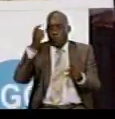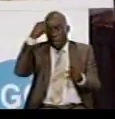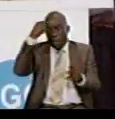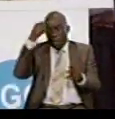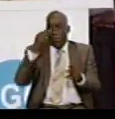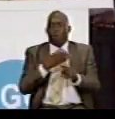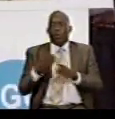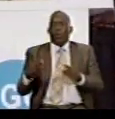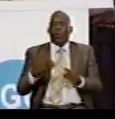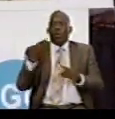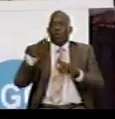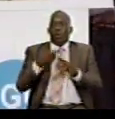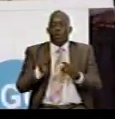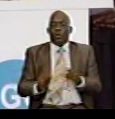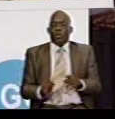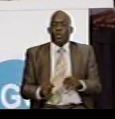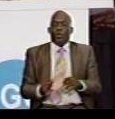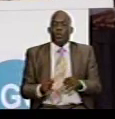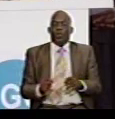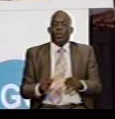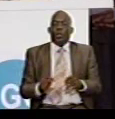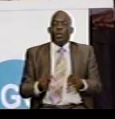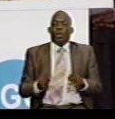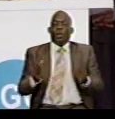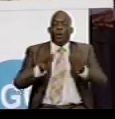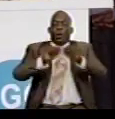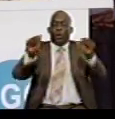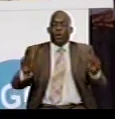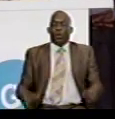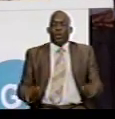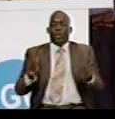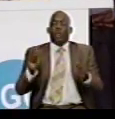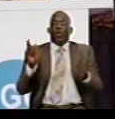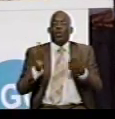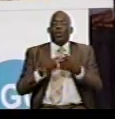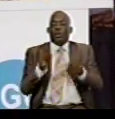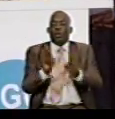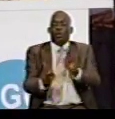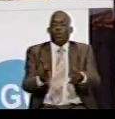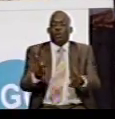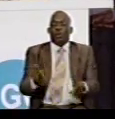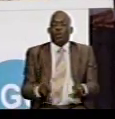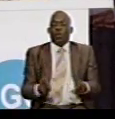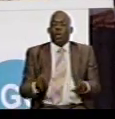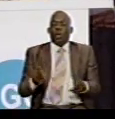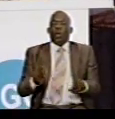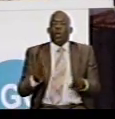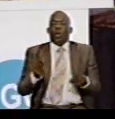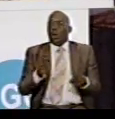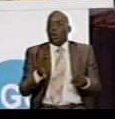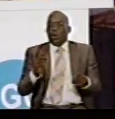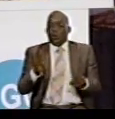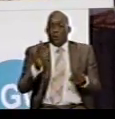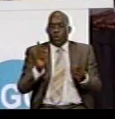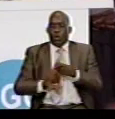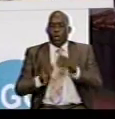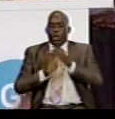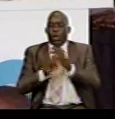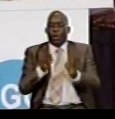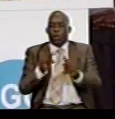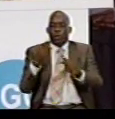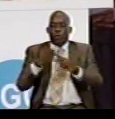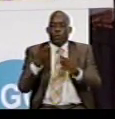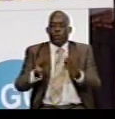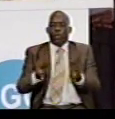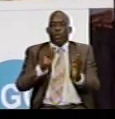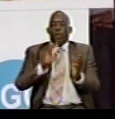à la population, the whole of this place, partout dans cet endroit, saturated by the presence soit of God. Saturé par la présence the de Dieu, whole